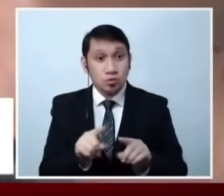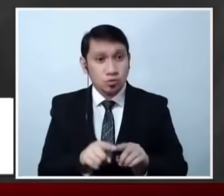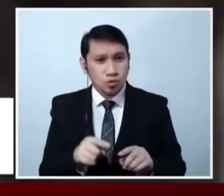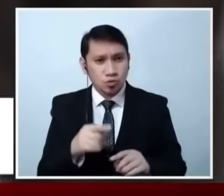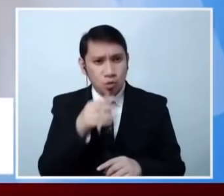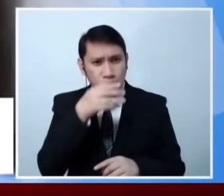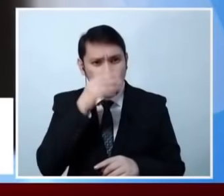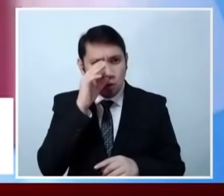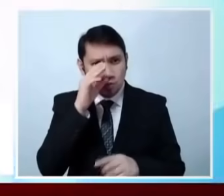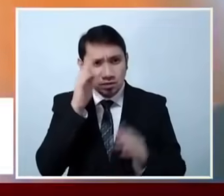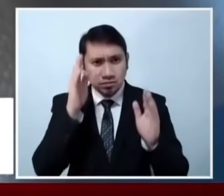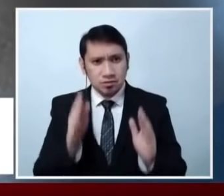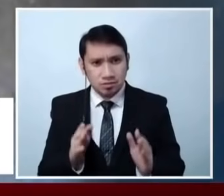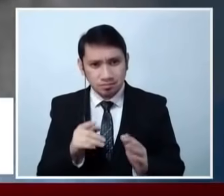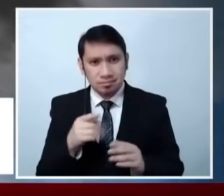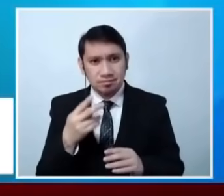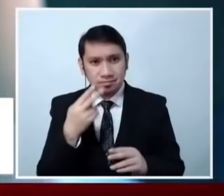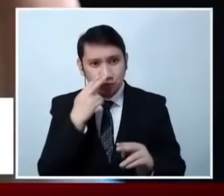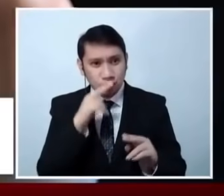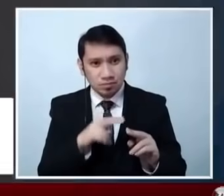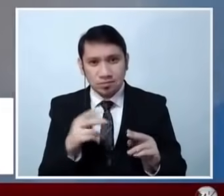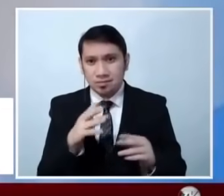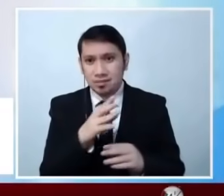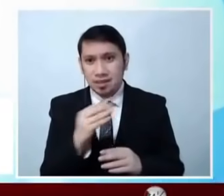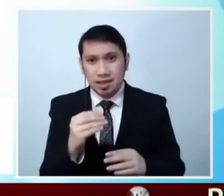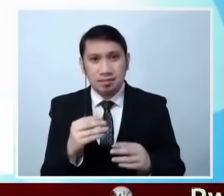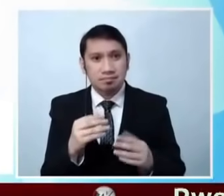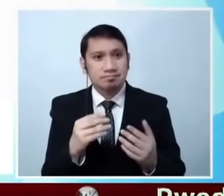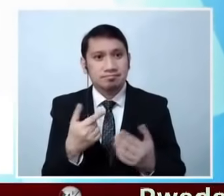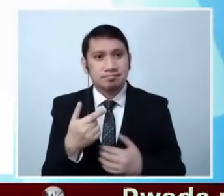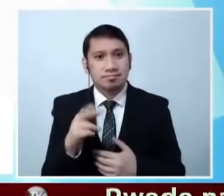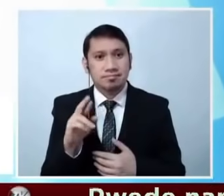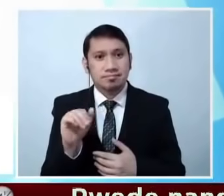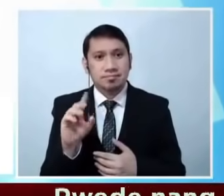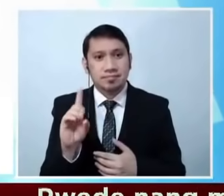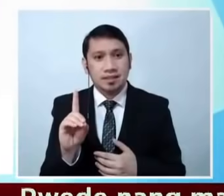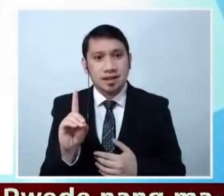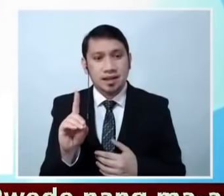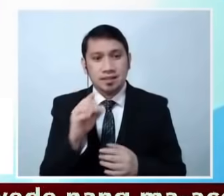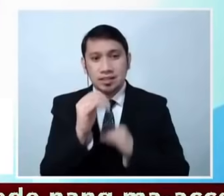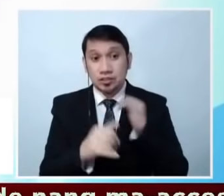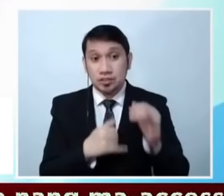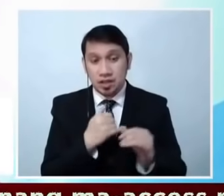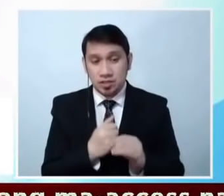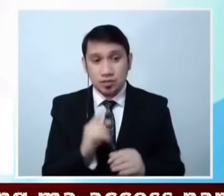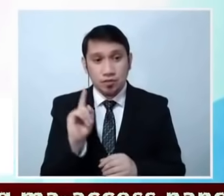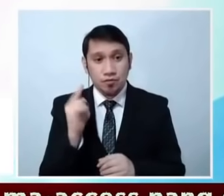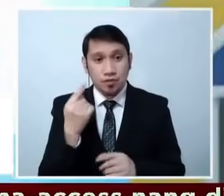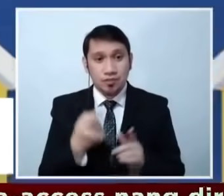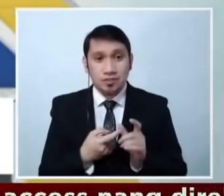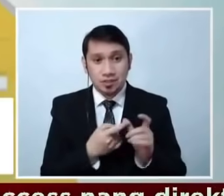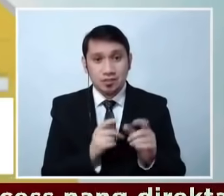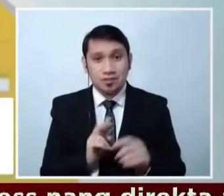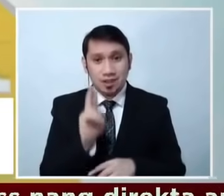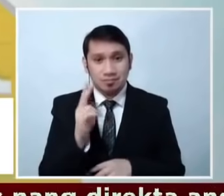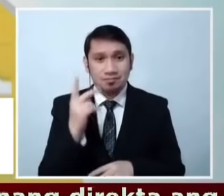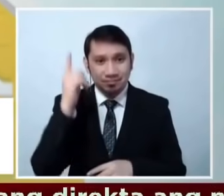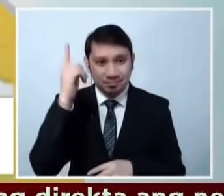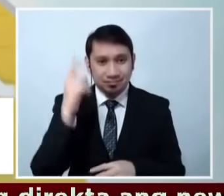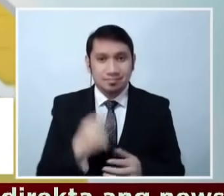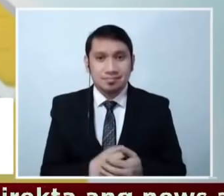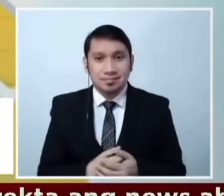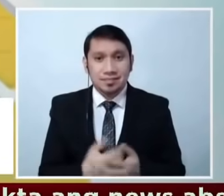Valderrama, at Miss Grand International 2020 first runner-up, Samantha Bernardo. Ilang